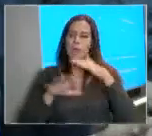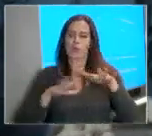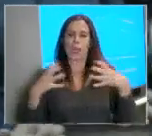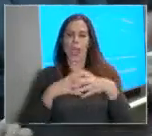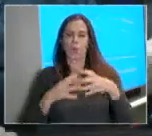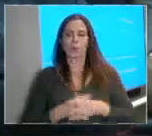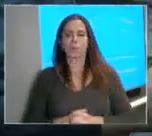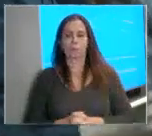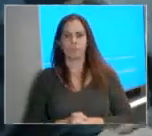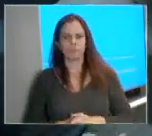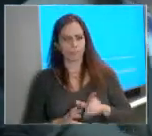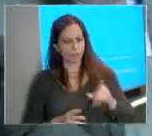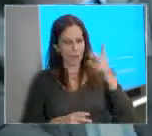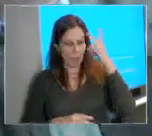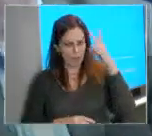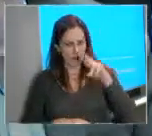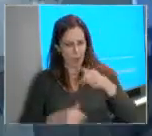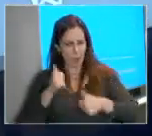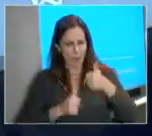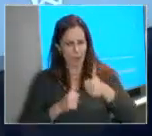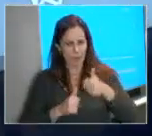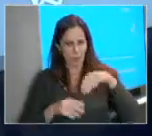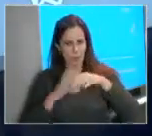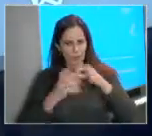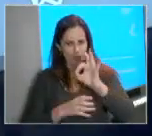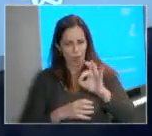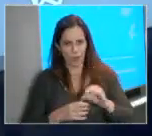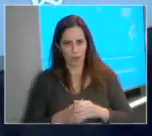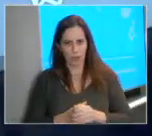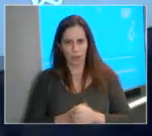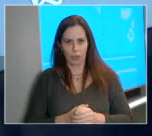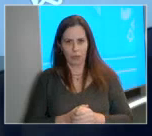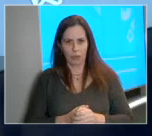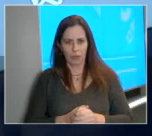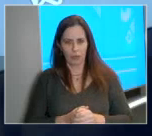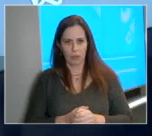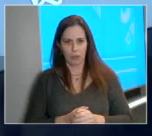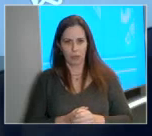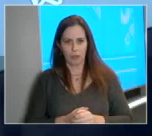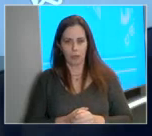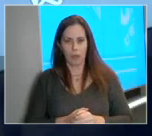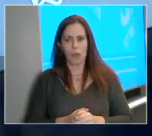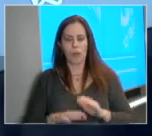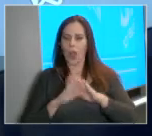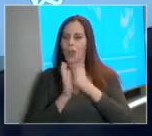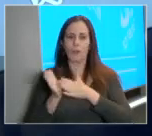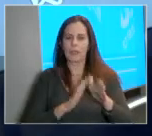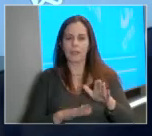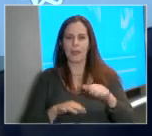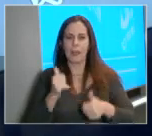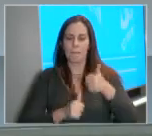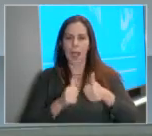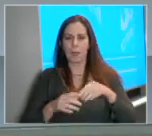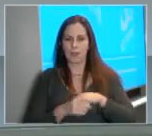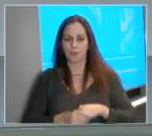ממשלה. אני מבין אגב שלקראת הבחירות הקרובות יהיה פריימריז לרשות ישראל ביתנו, נכון? כמו ביש עתיד. שום דבר. כל בסדר. לא, פריימריז